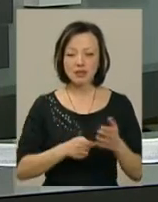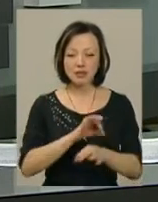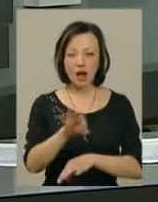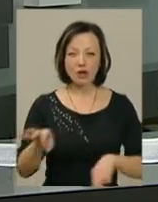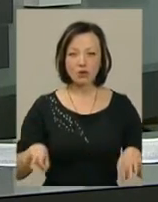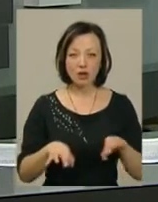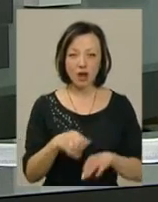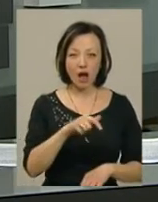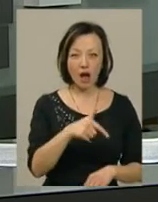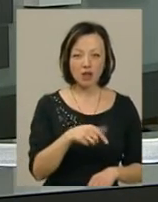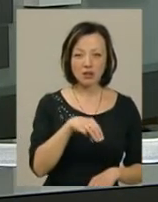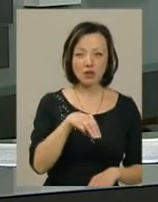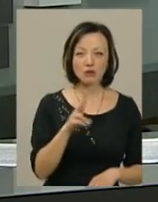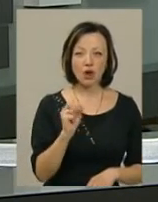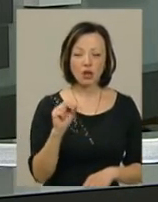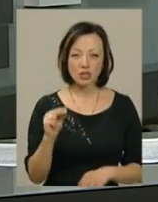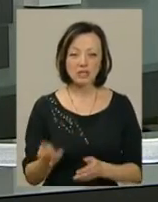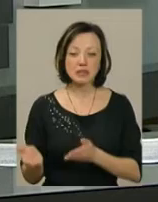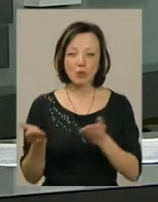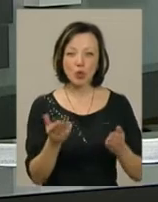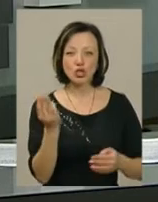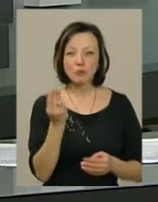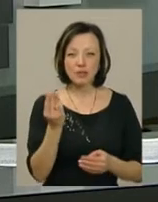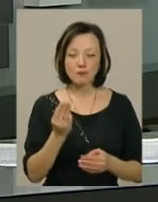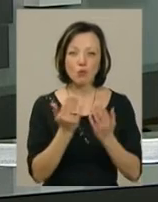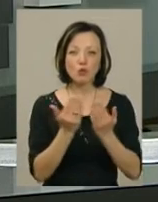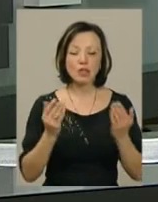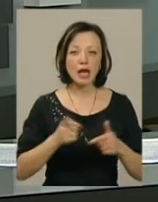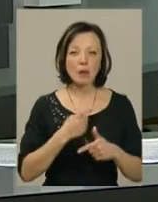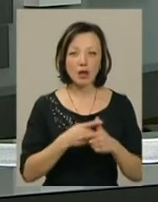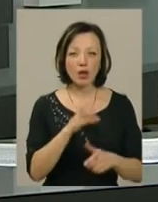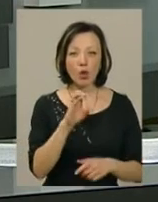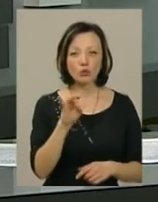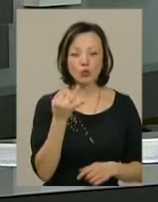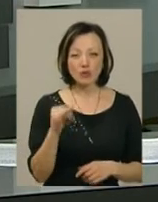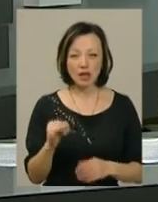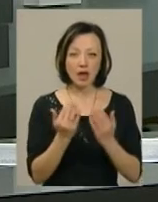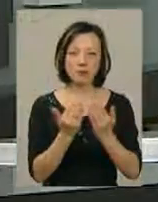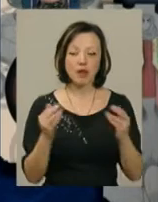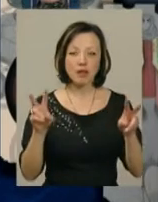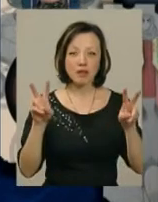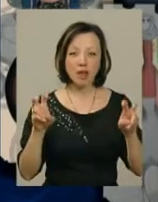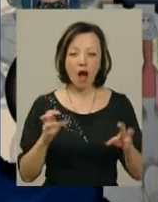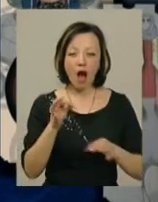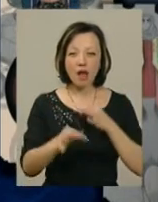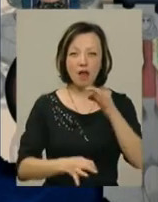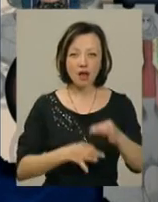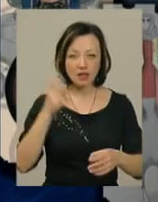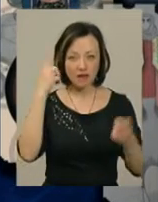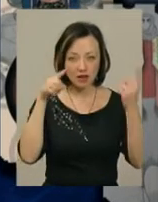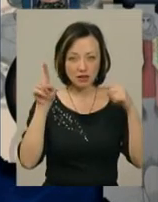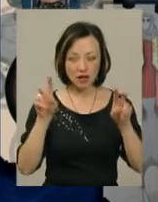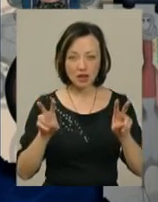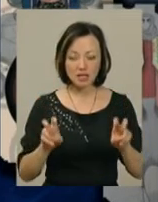ілюстраторки Ганни Ткач запрошують у Шепетівському музеї імені Миколи Островського. В експозиції, яка має назву «Галактика фантазій», зібрано понад